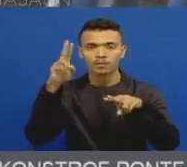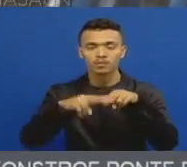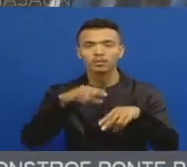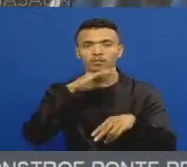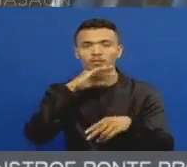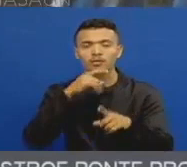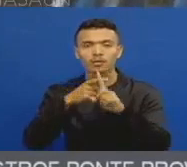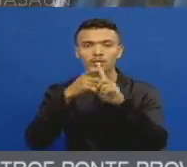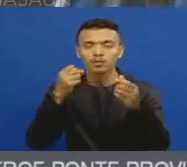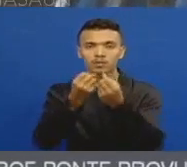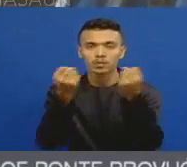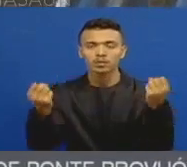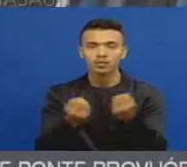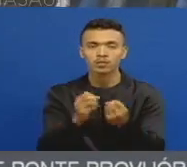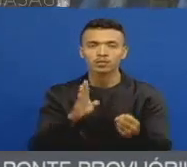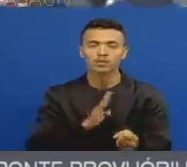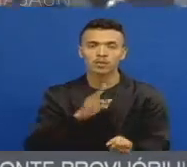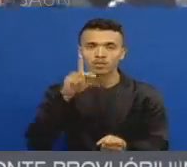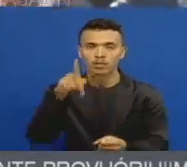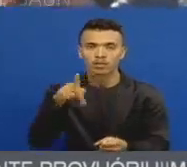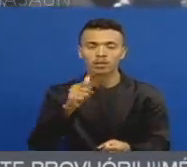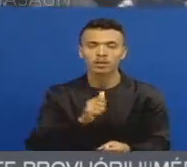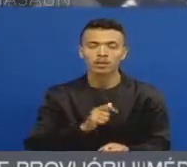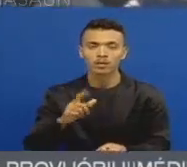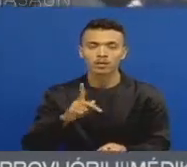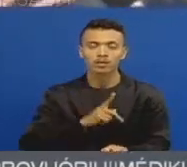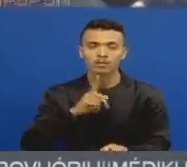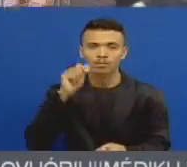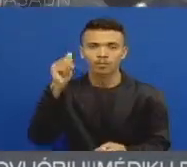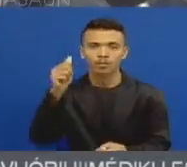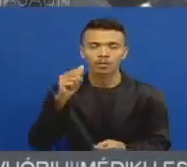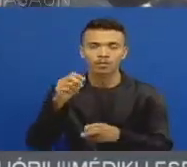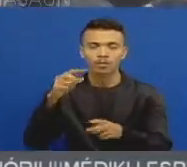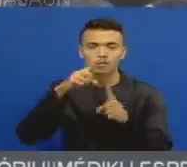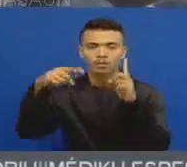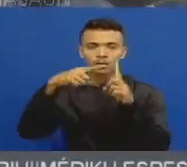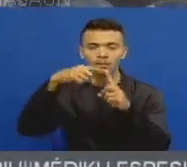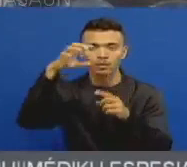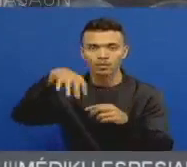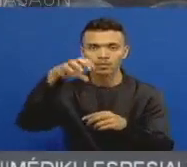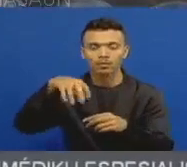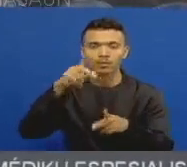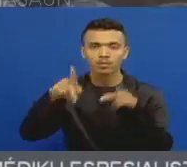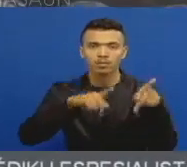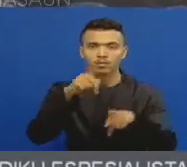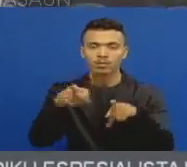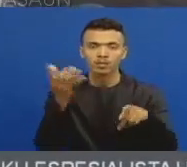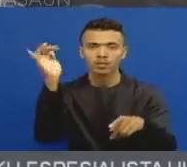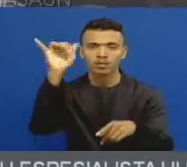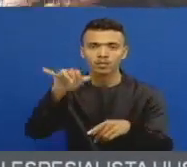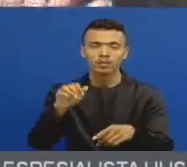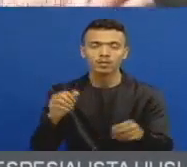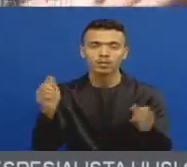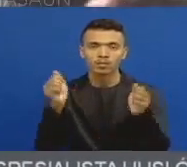ruma mai husi suku bai rupite, kambu alor nian, antaun. Ita hoto atene kata, wanyira udang, itene komendari sera, aproveta ho udang